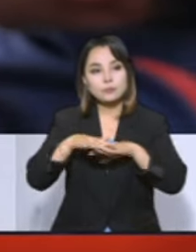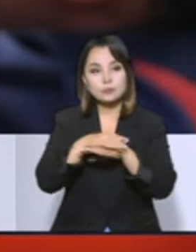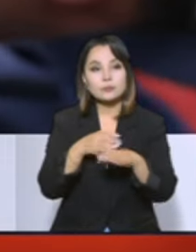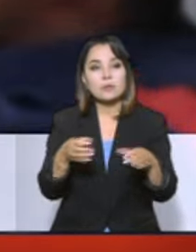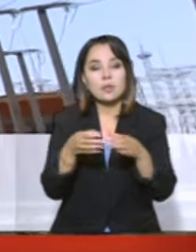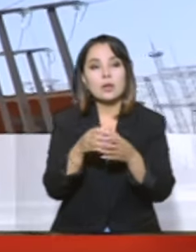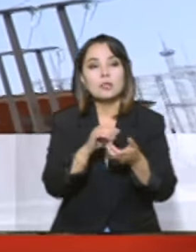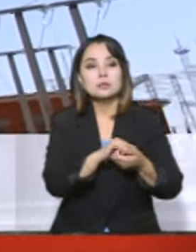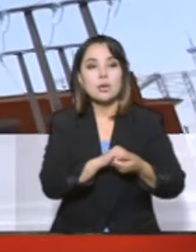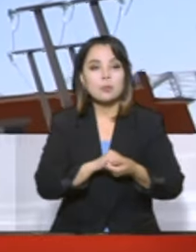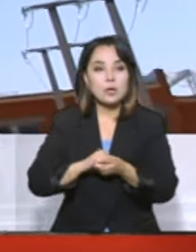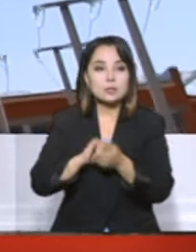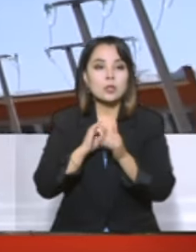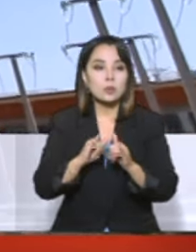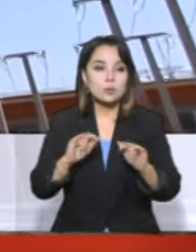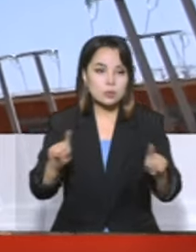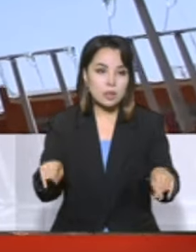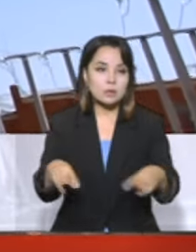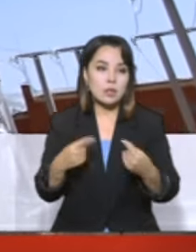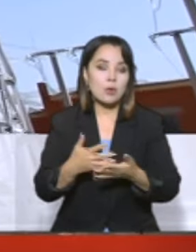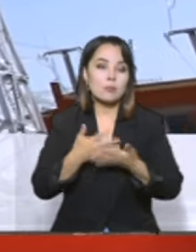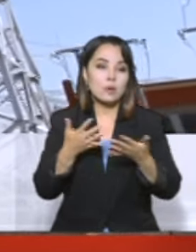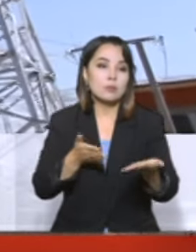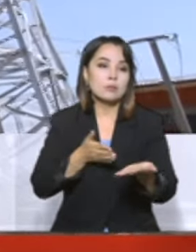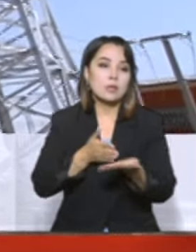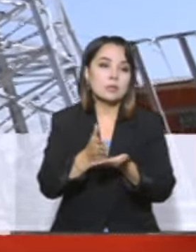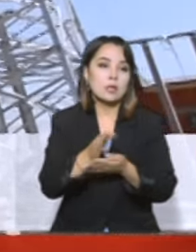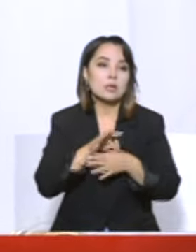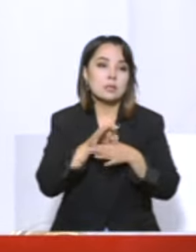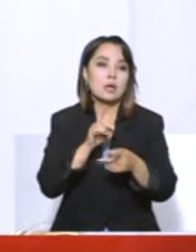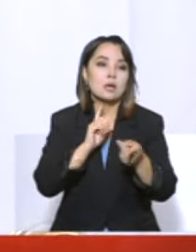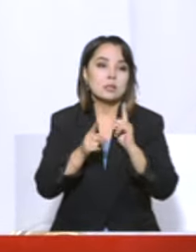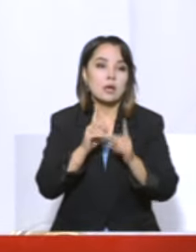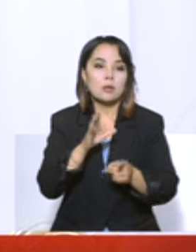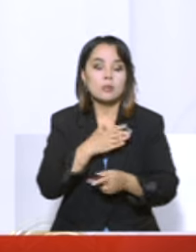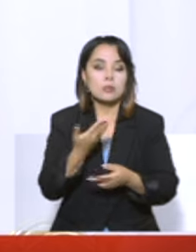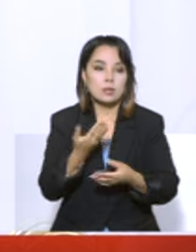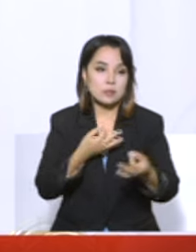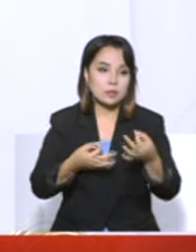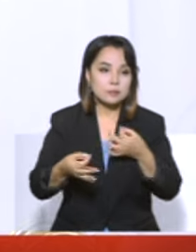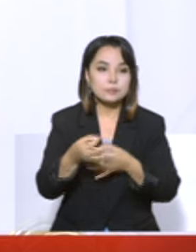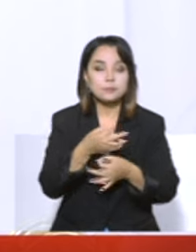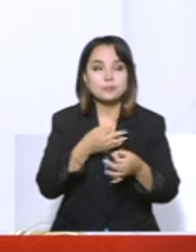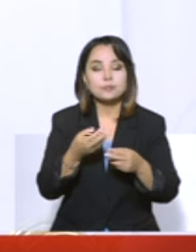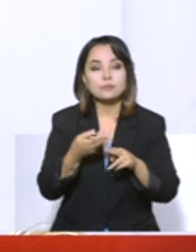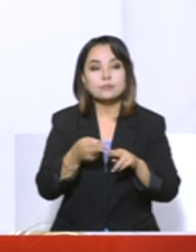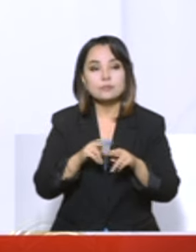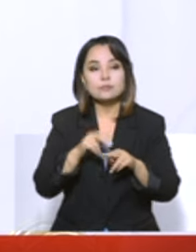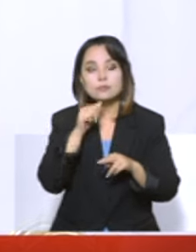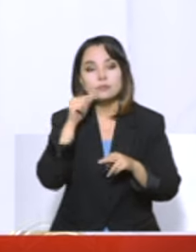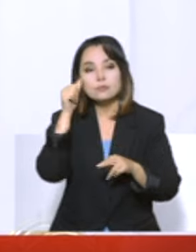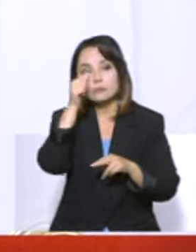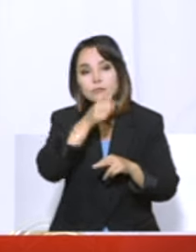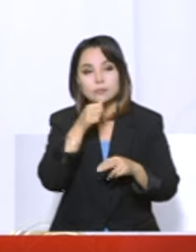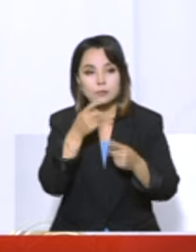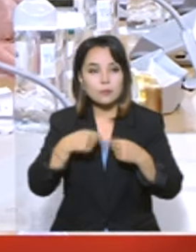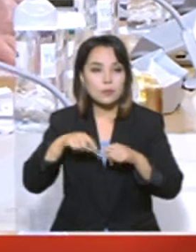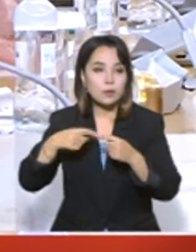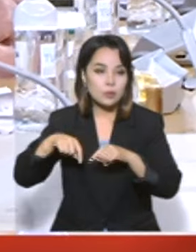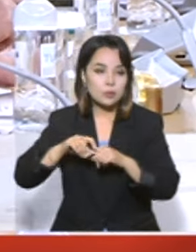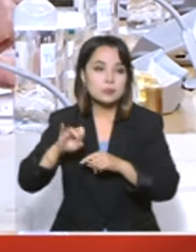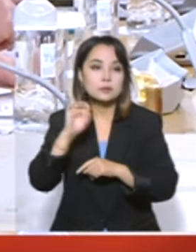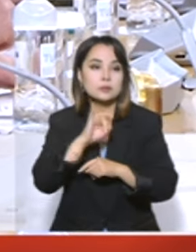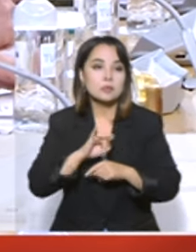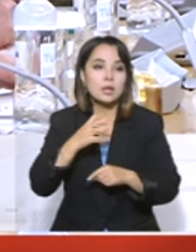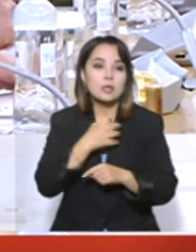салалардағы ынтымақтастығын кеңейтудің басым бағыттарын талқылады. Былтыр одақтастық қатынастар туралы тарихи шартқа